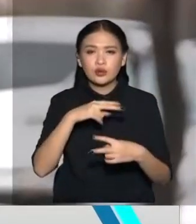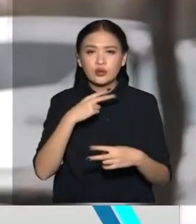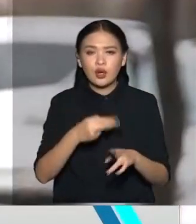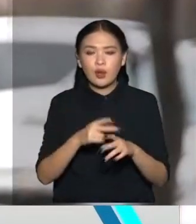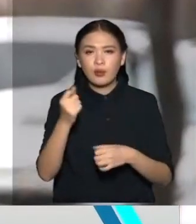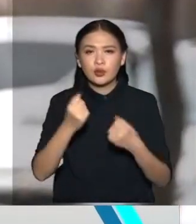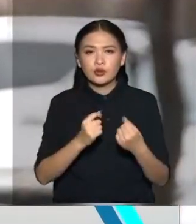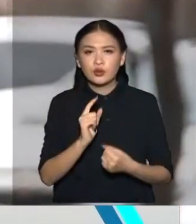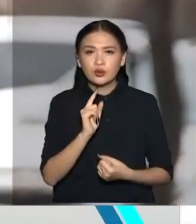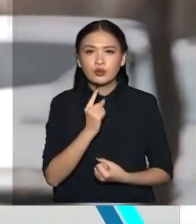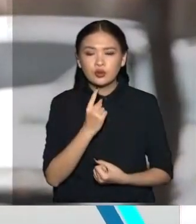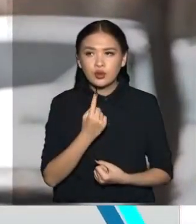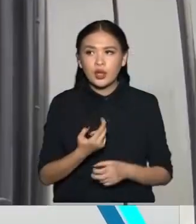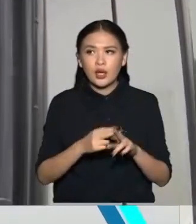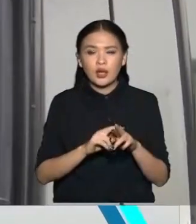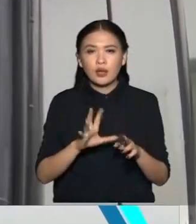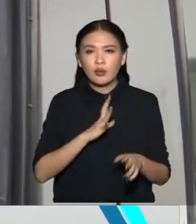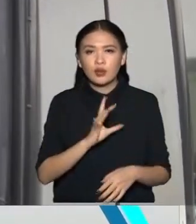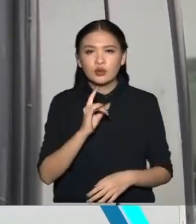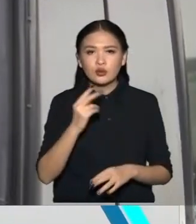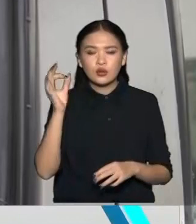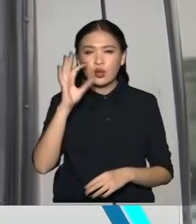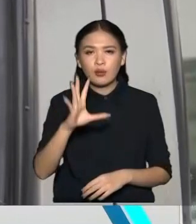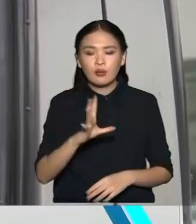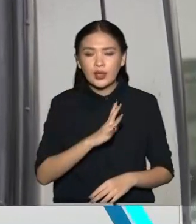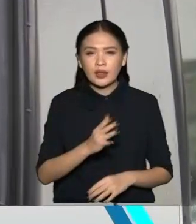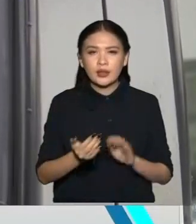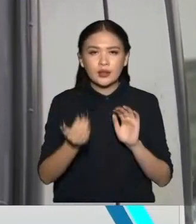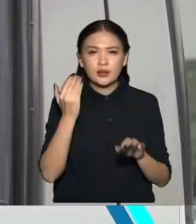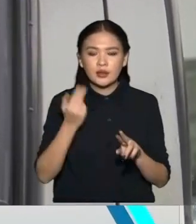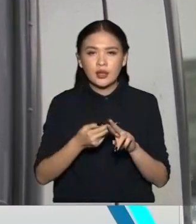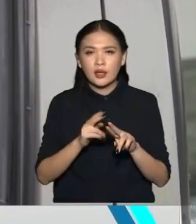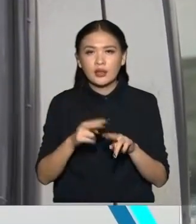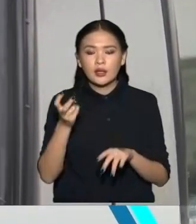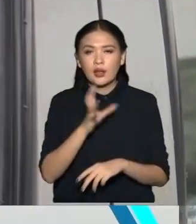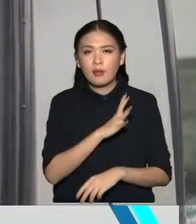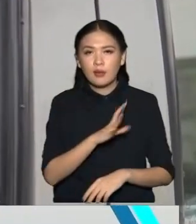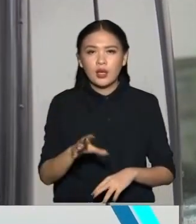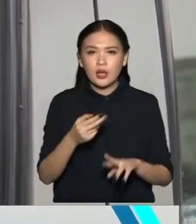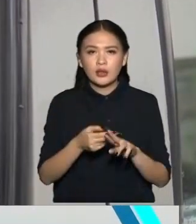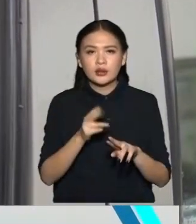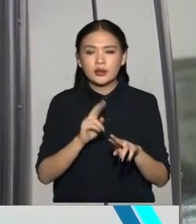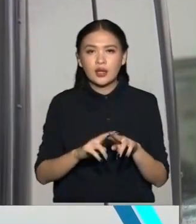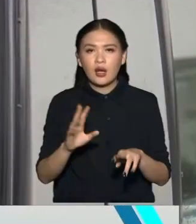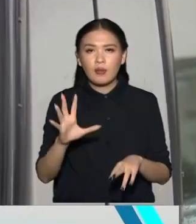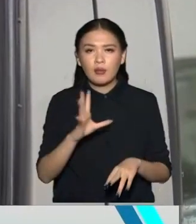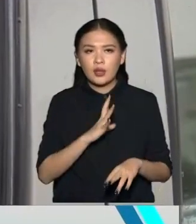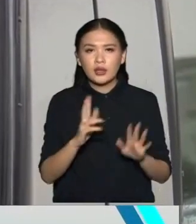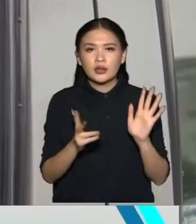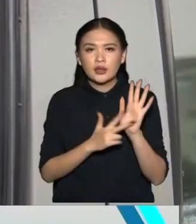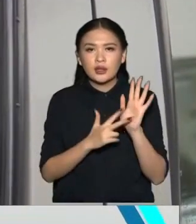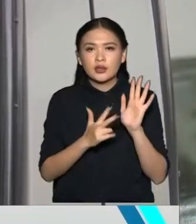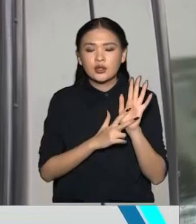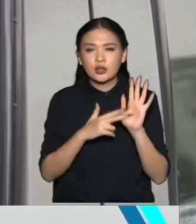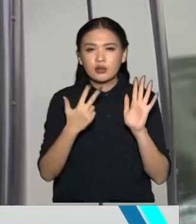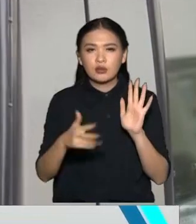Машиналардың жүруі қиындап, әрең келдік. Біз енді ерте келдік, ерте келгенде іштен себілген жоқ. Себілсе сол сағат 8:30-9:00